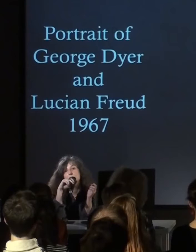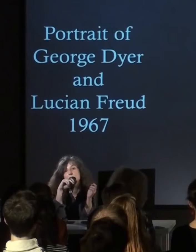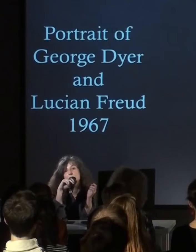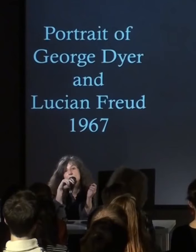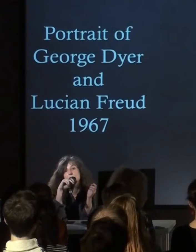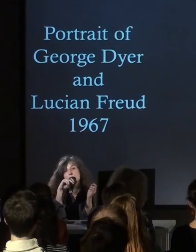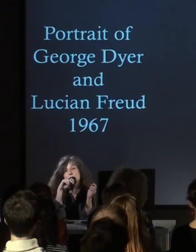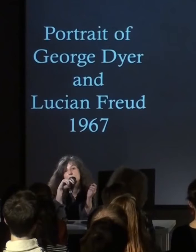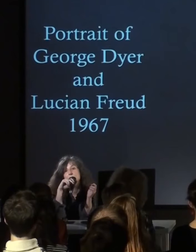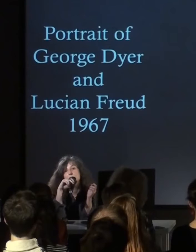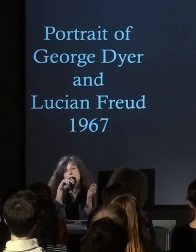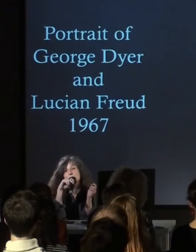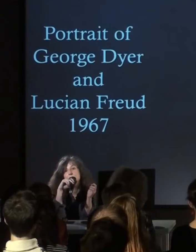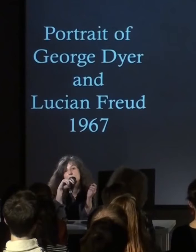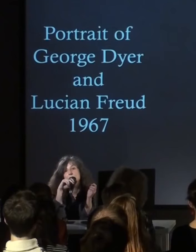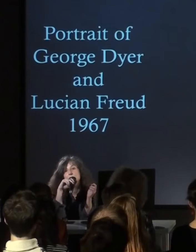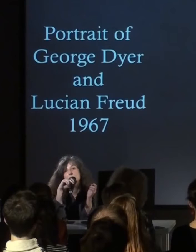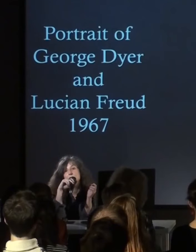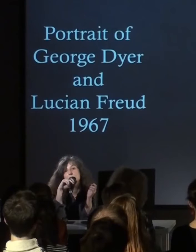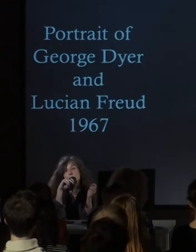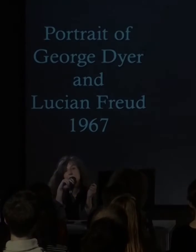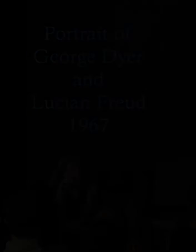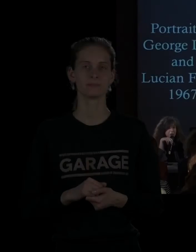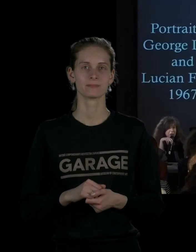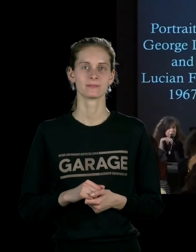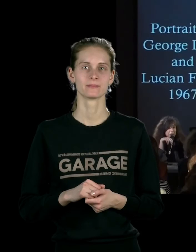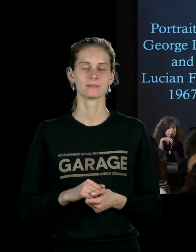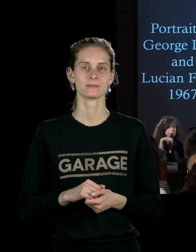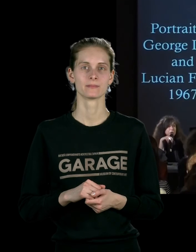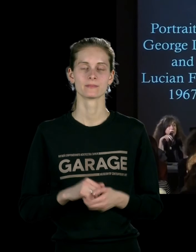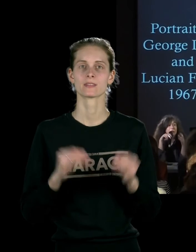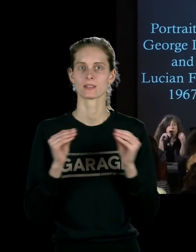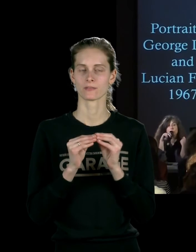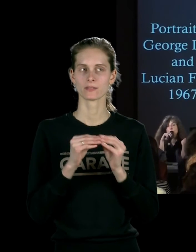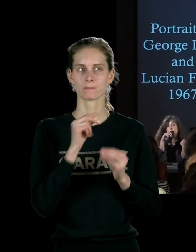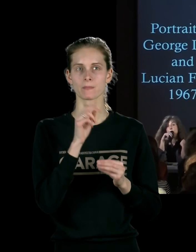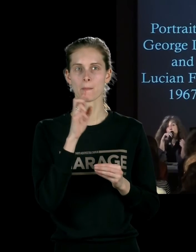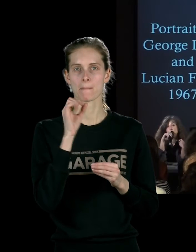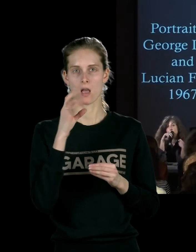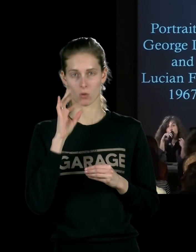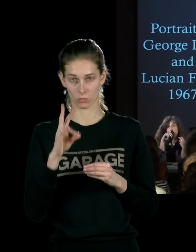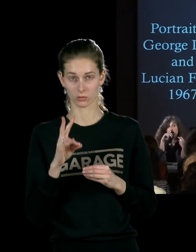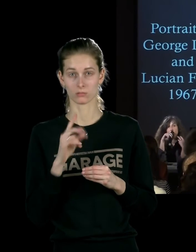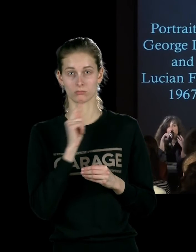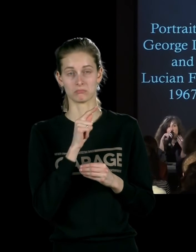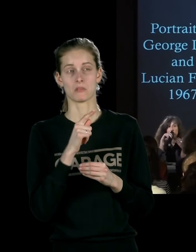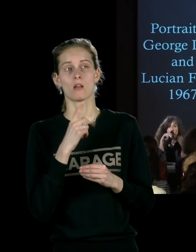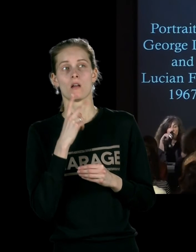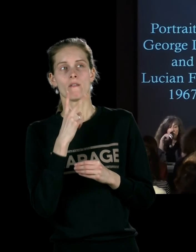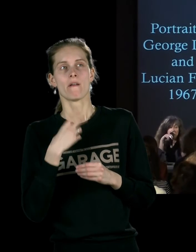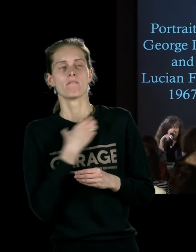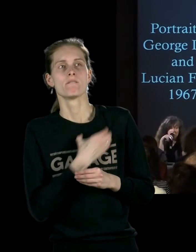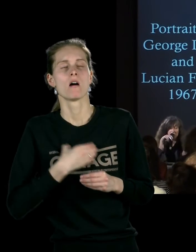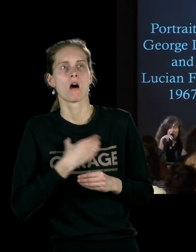движения. Сзади фигур черный занавес. Для Бэкона было очень важно, что все люди, которых он изображал,